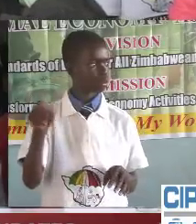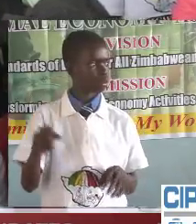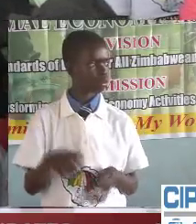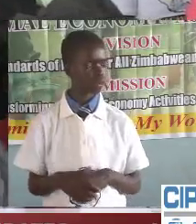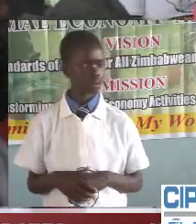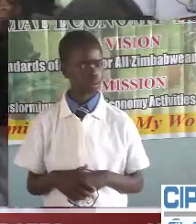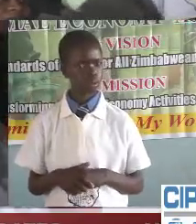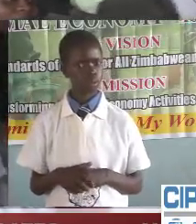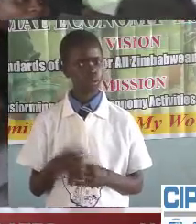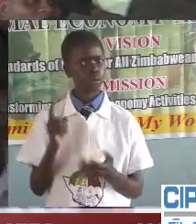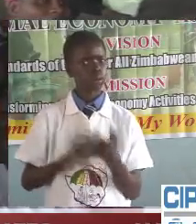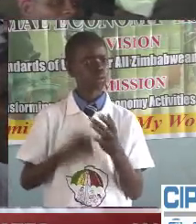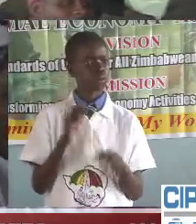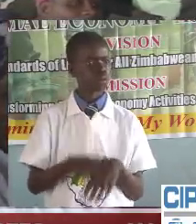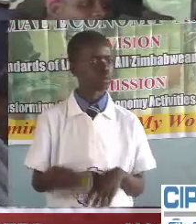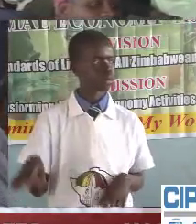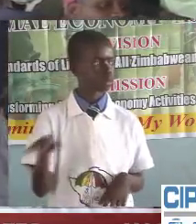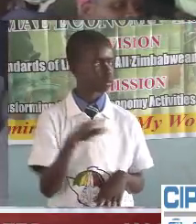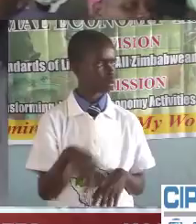nemi